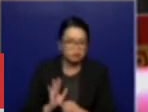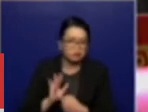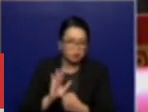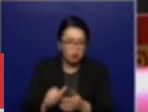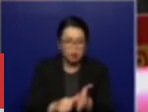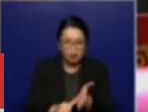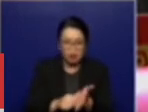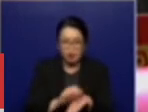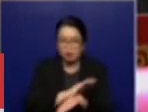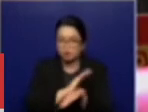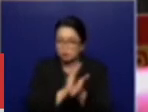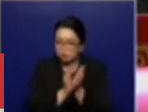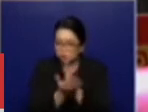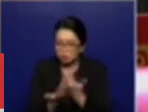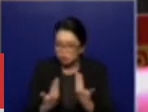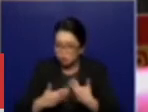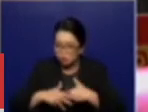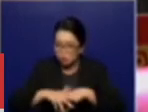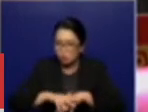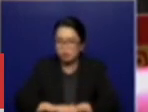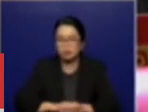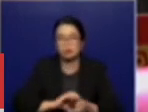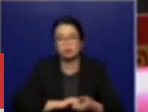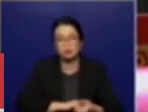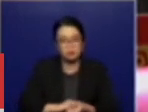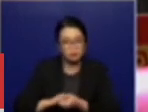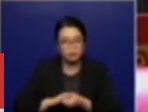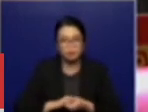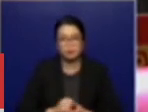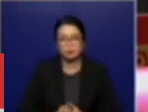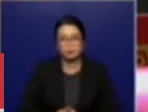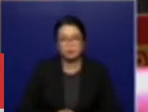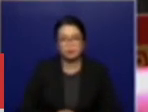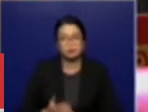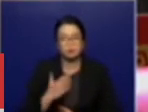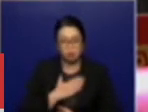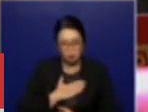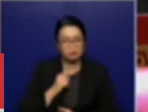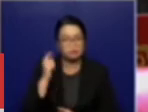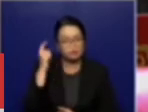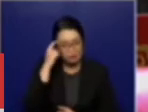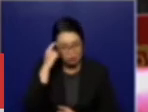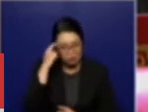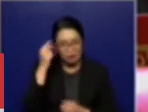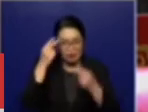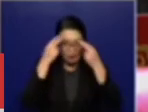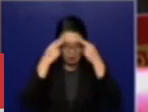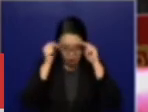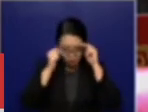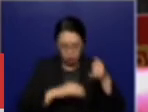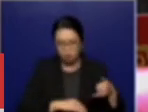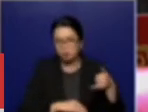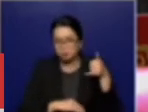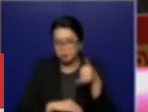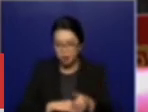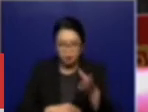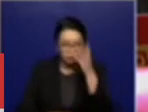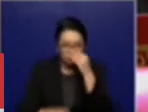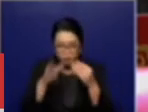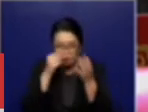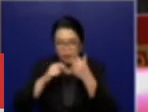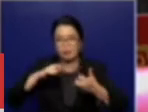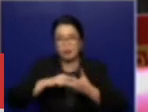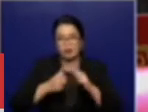ออกร่วมกันผมเชื่อว่านายกรัฐมนตรีสามารถที่จะลงมาฟังเด็กๆลูกหลานเยาวชนของเ